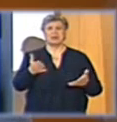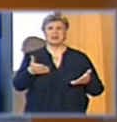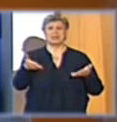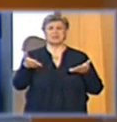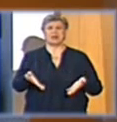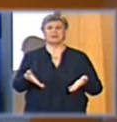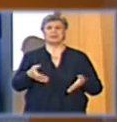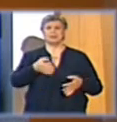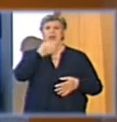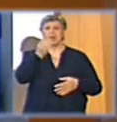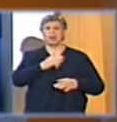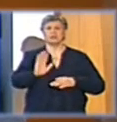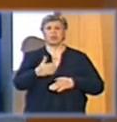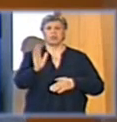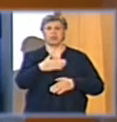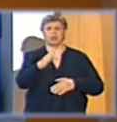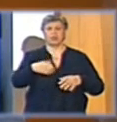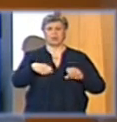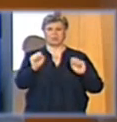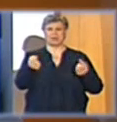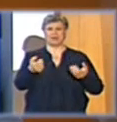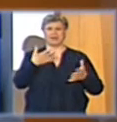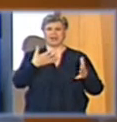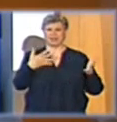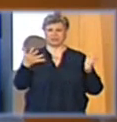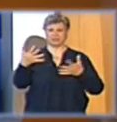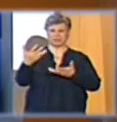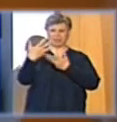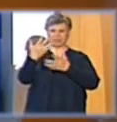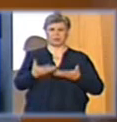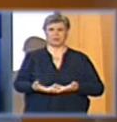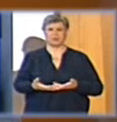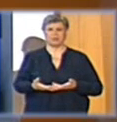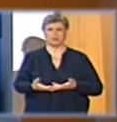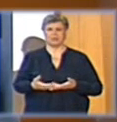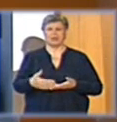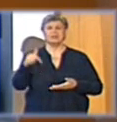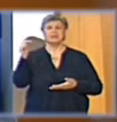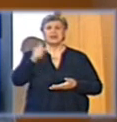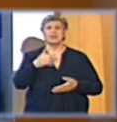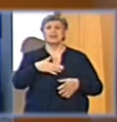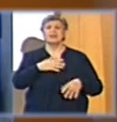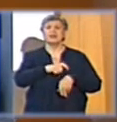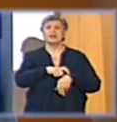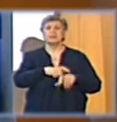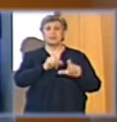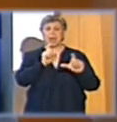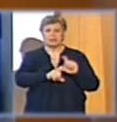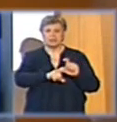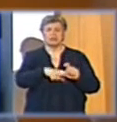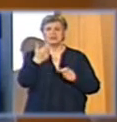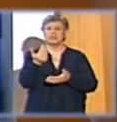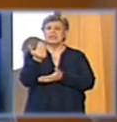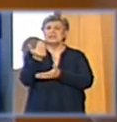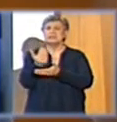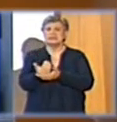να κρατήσετε κάποια προσχήματα αριστεροσύνης, δεδομένου ότι δεν έχω τον κατάλογο μπροστά μου, όσες εταιρείες ζήτησαν ομαδικές απολύσεις και